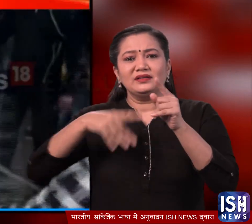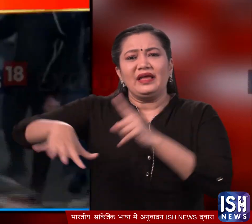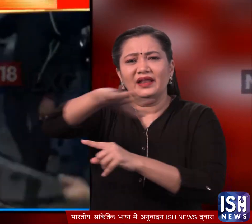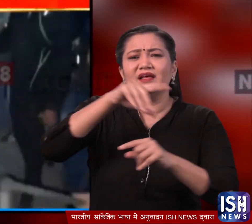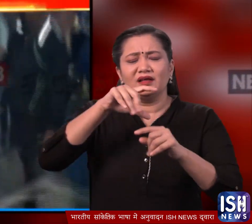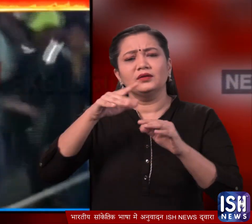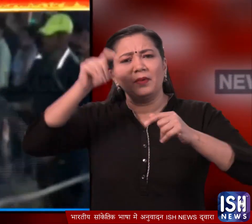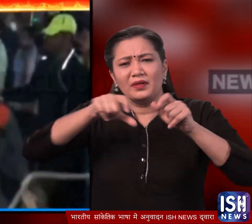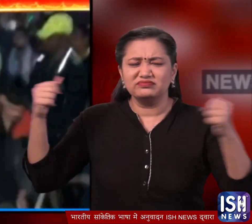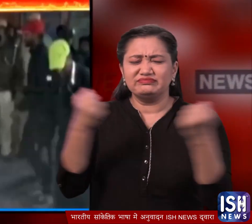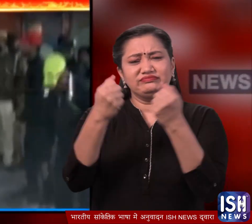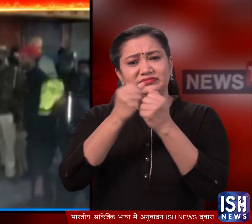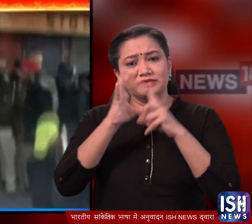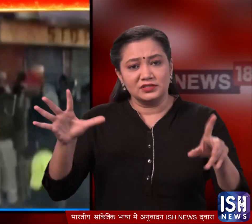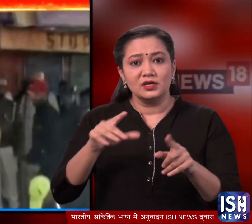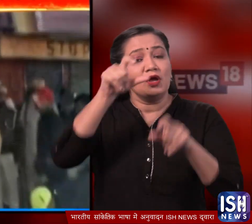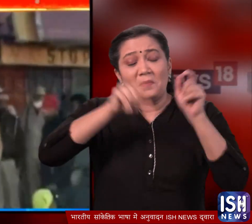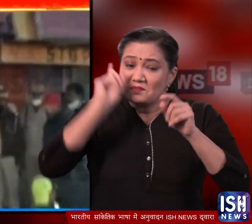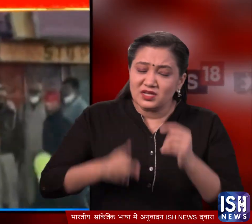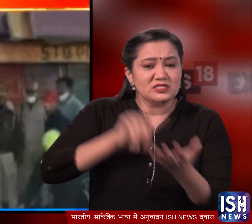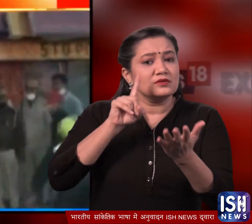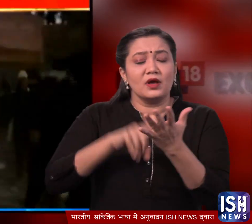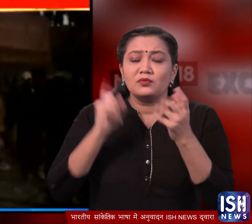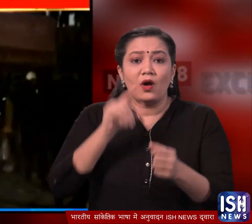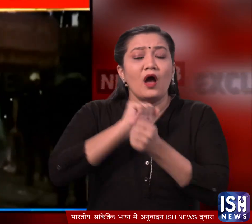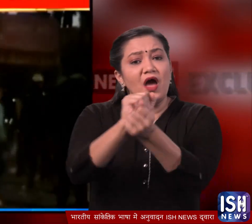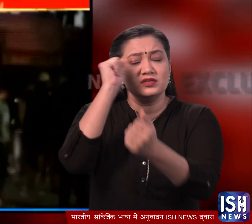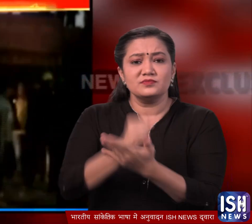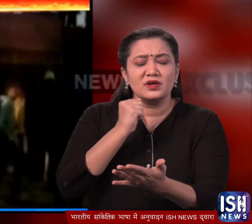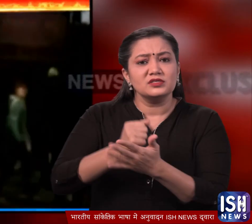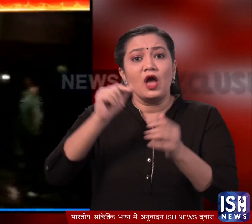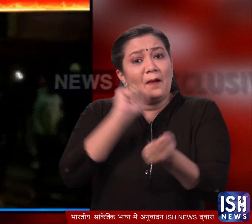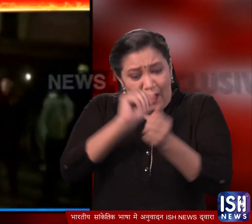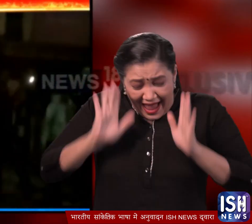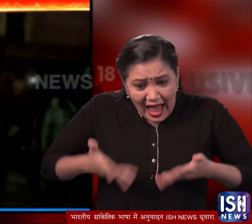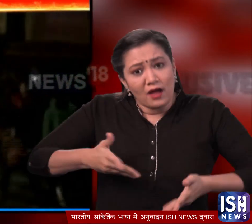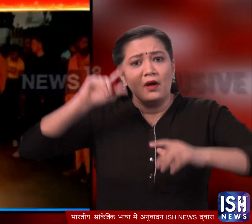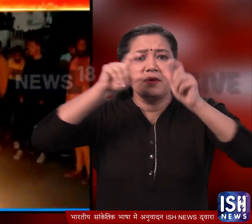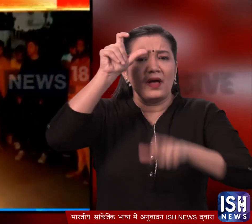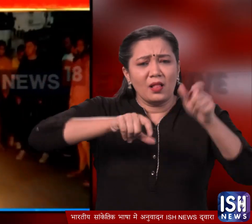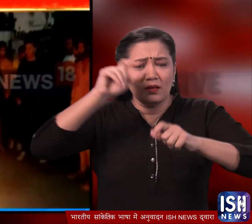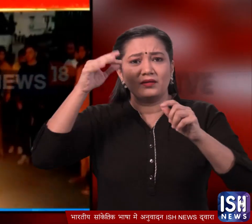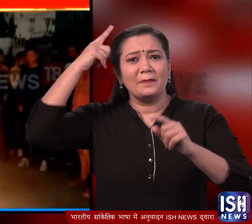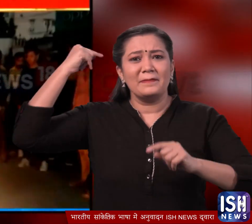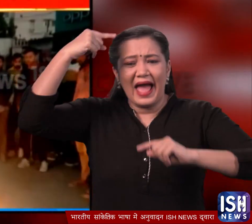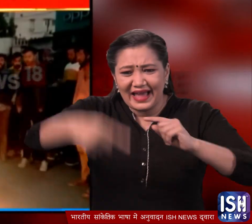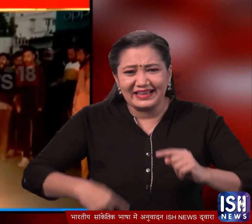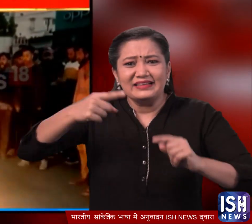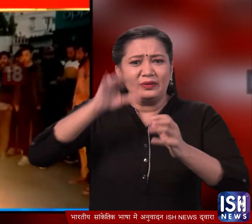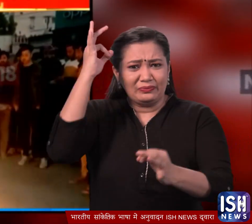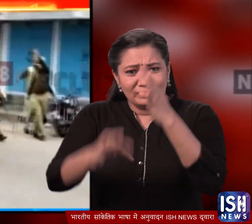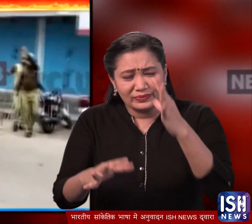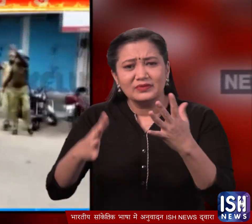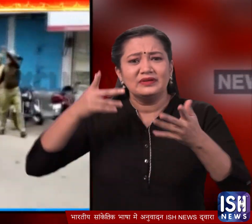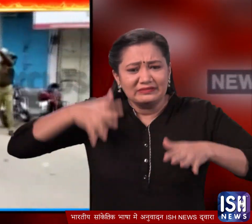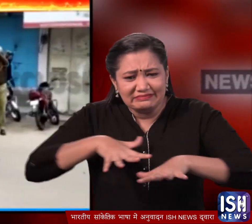कोटगेट इलाके में लोगों ने बवाल कर दिया। हमलावरों की गिरफ्तारी की मांग पर लोगों ने पुलिस के सामने ही तोड़फोड़ शुरू कर दी। टायर जलाकर सड़क तक जाम कर